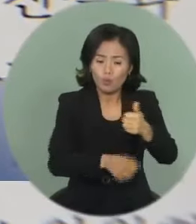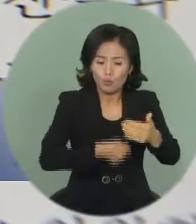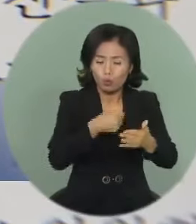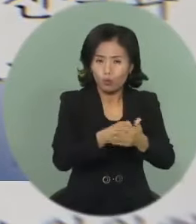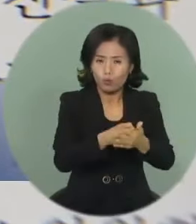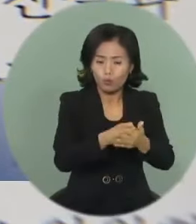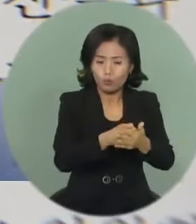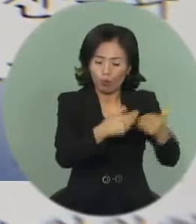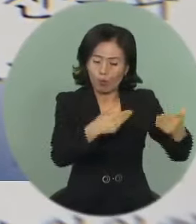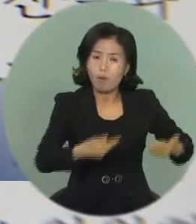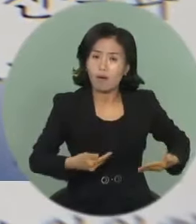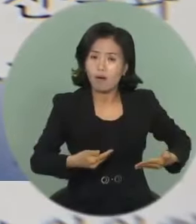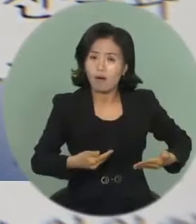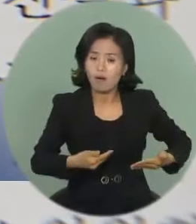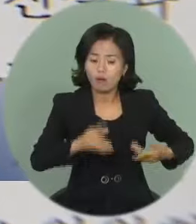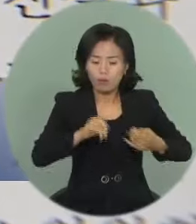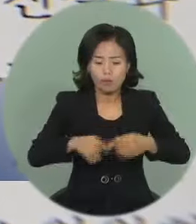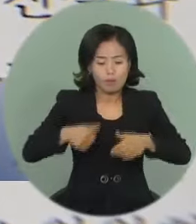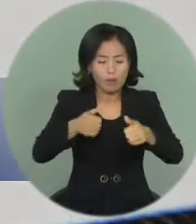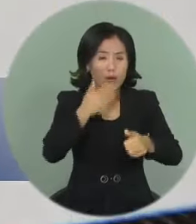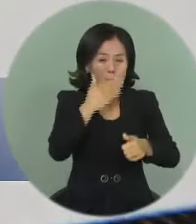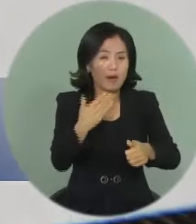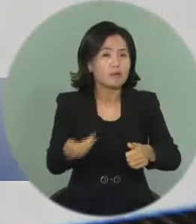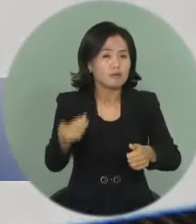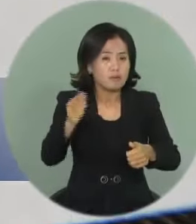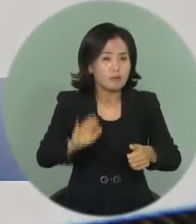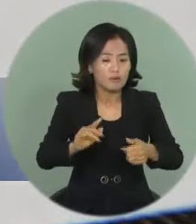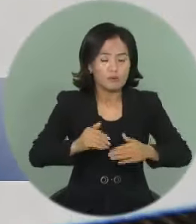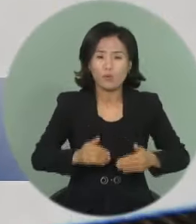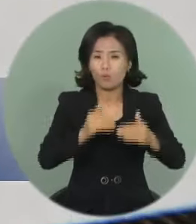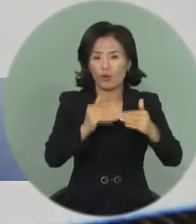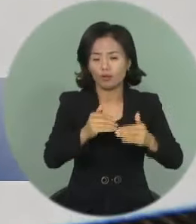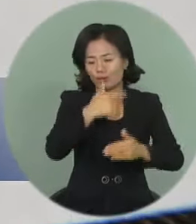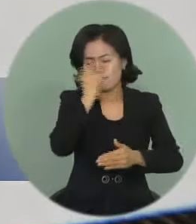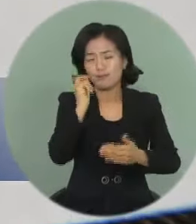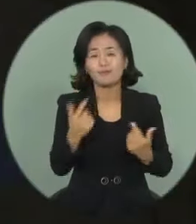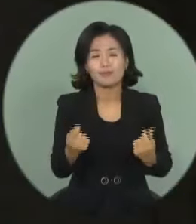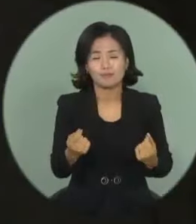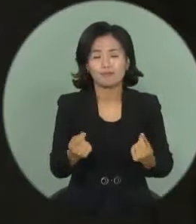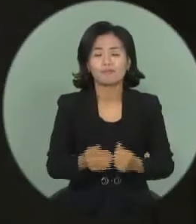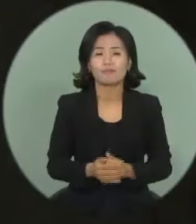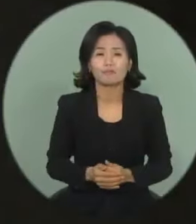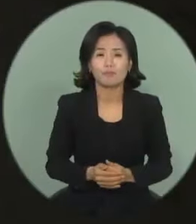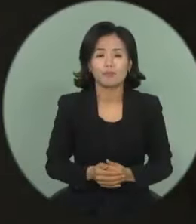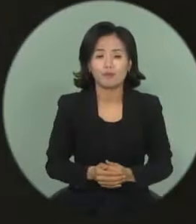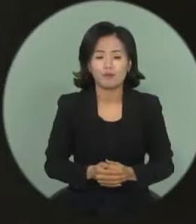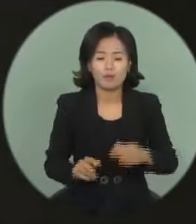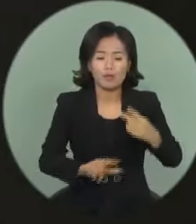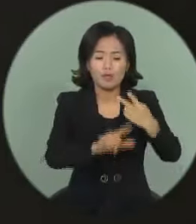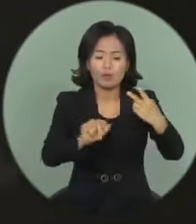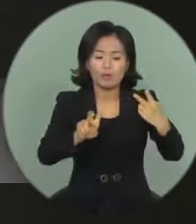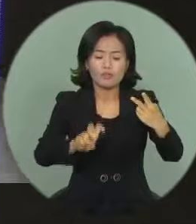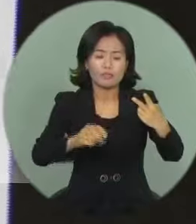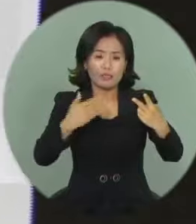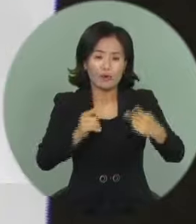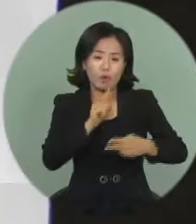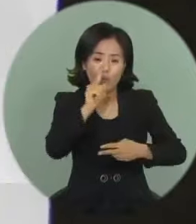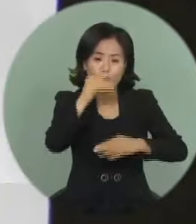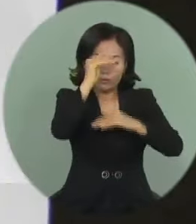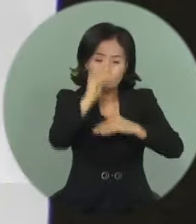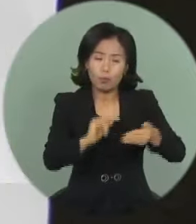의원들께서는 그것을 따라갈 수 있었을 텐데 그런 과정이 좀 부족하지 않았나 지난 달 29일 보고서 초안을